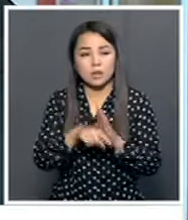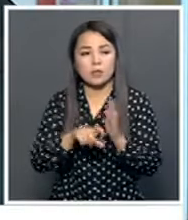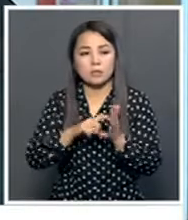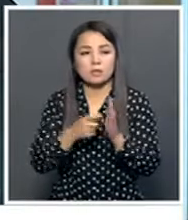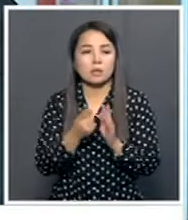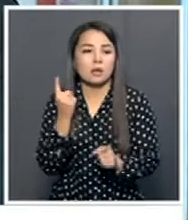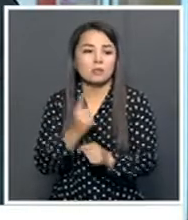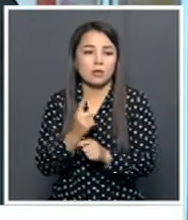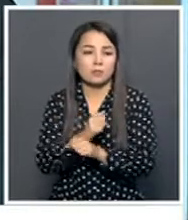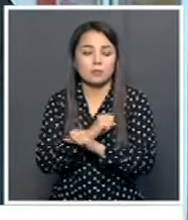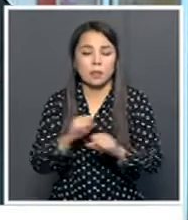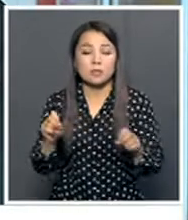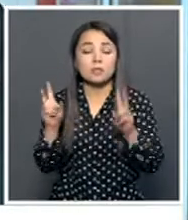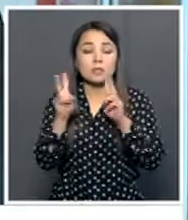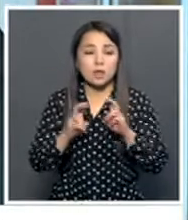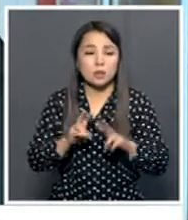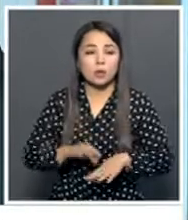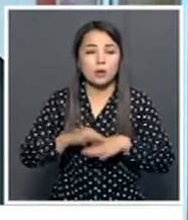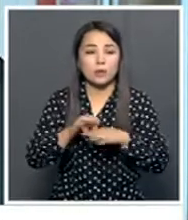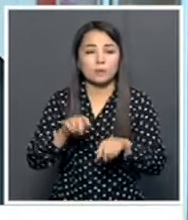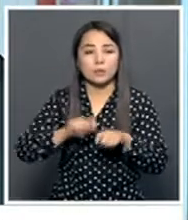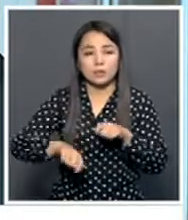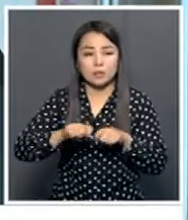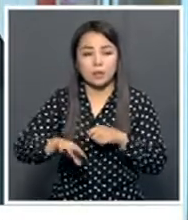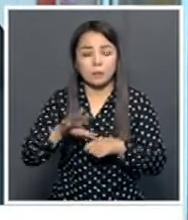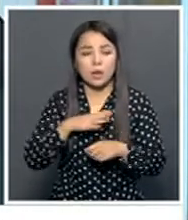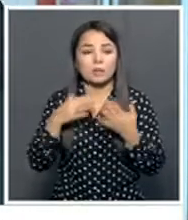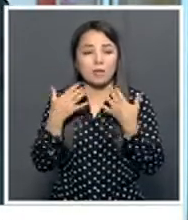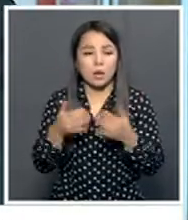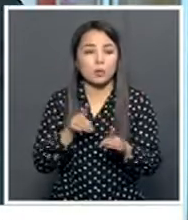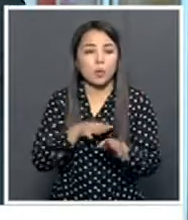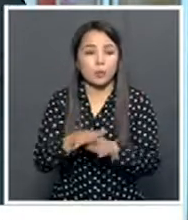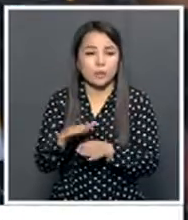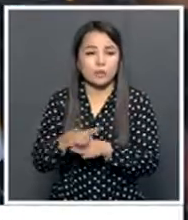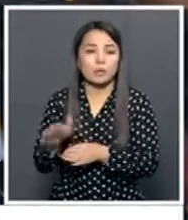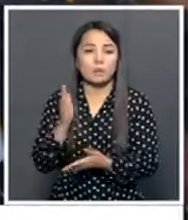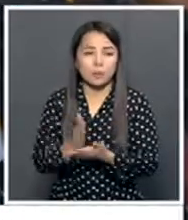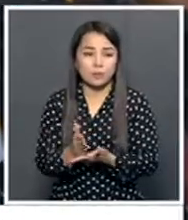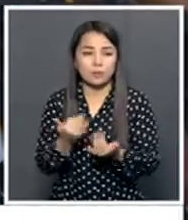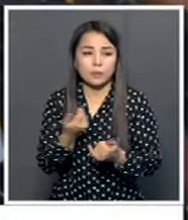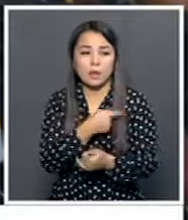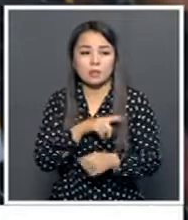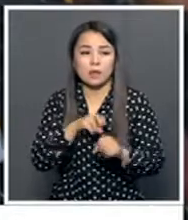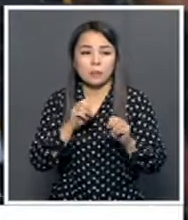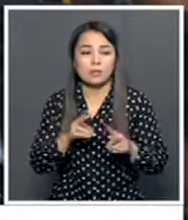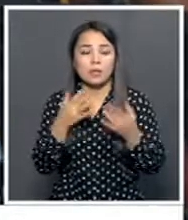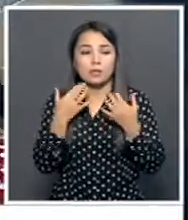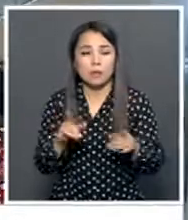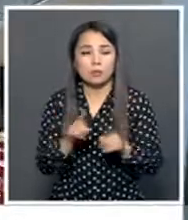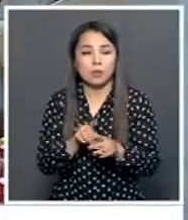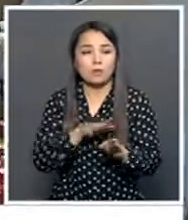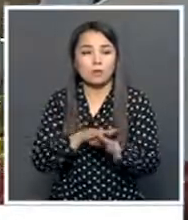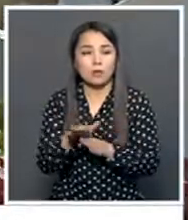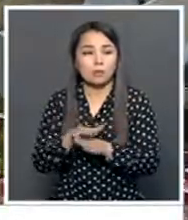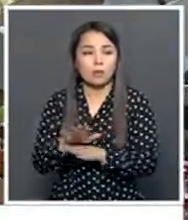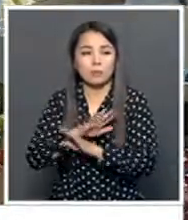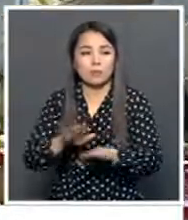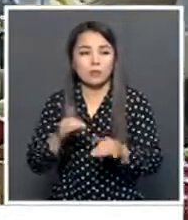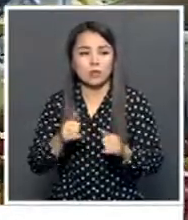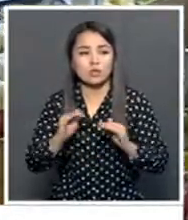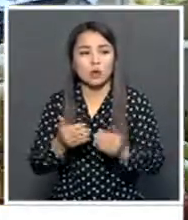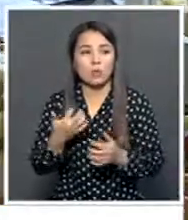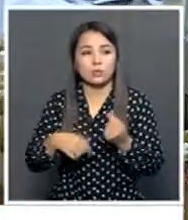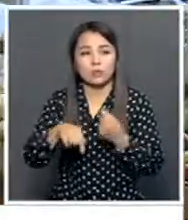іштегілер істемейтін болады. Тексерістер келді, енді сол қойған талаптарды орындауға тырысамыз. Санитарлық талаптарды сақтамаған шағын және орта